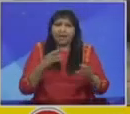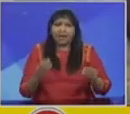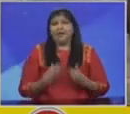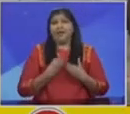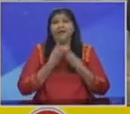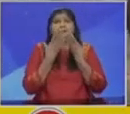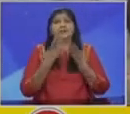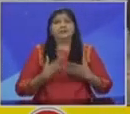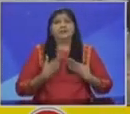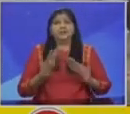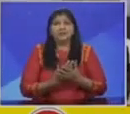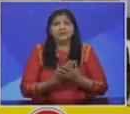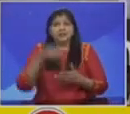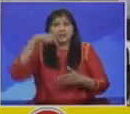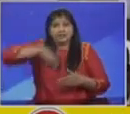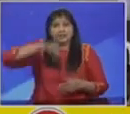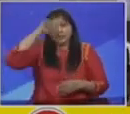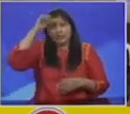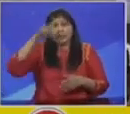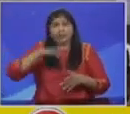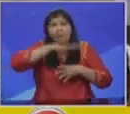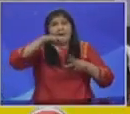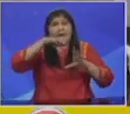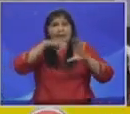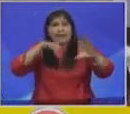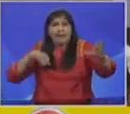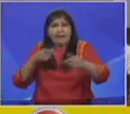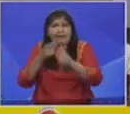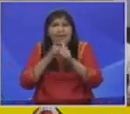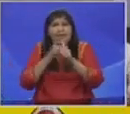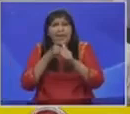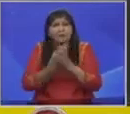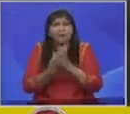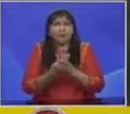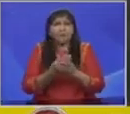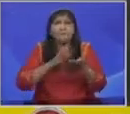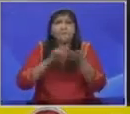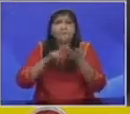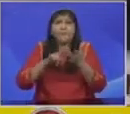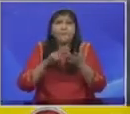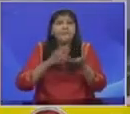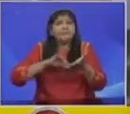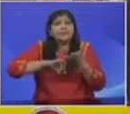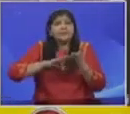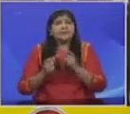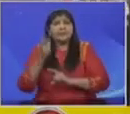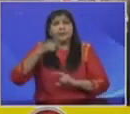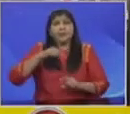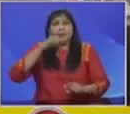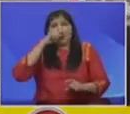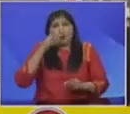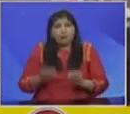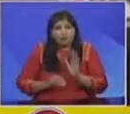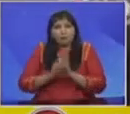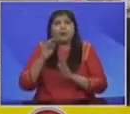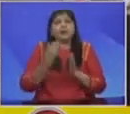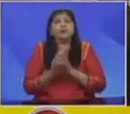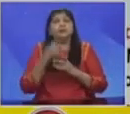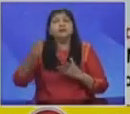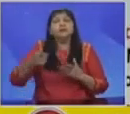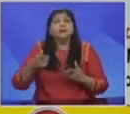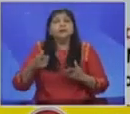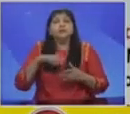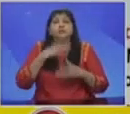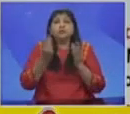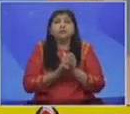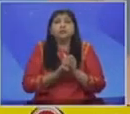हैं, जब भारत में बने टैंक, भारत में बनी मिसाइलें हमारा गौरव बढ़ाते हैं, जब